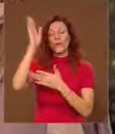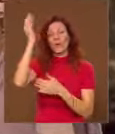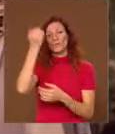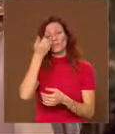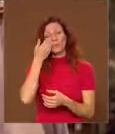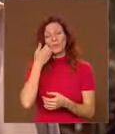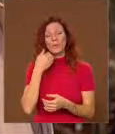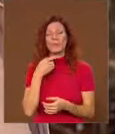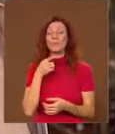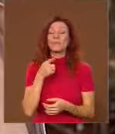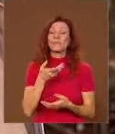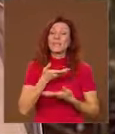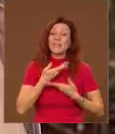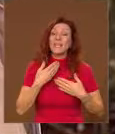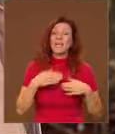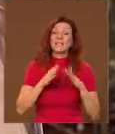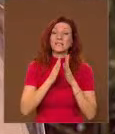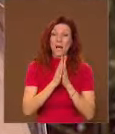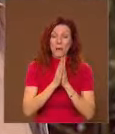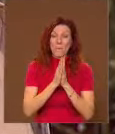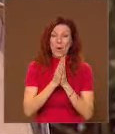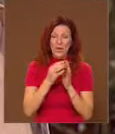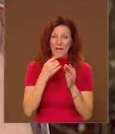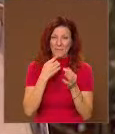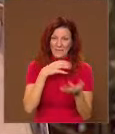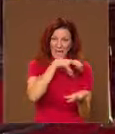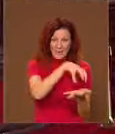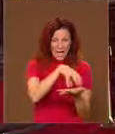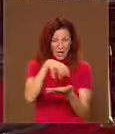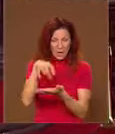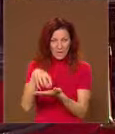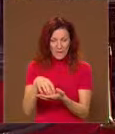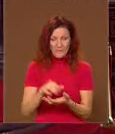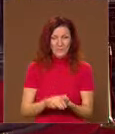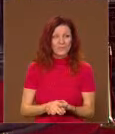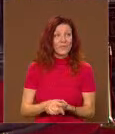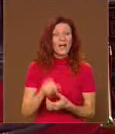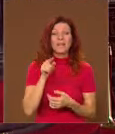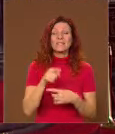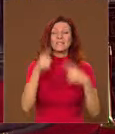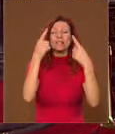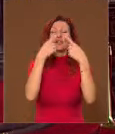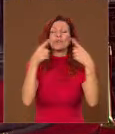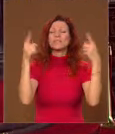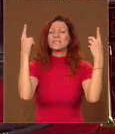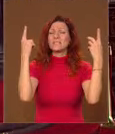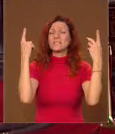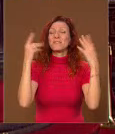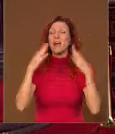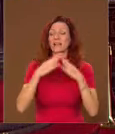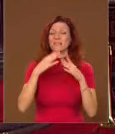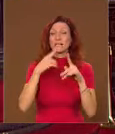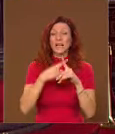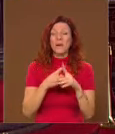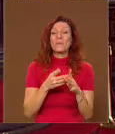въпросителната ектения вече ние се молим за предложените за дарове. За този свят храм и за тия, които влизат в него с вяра, благословение и